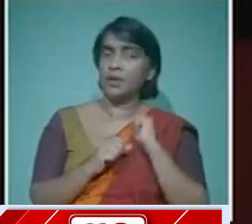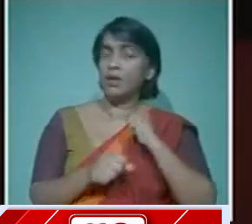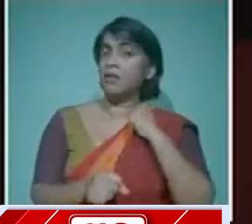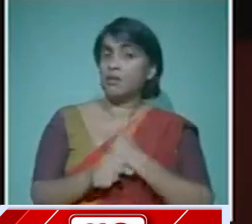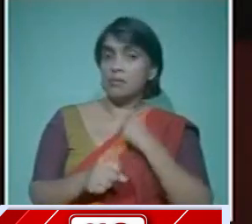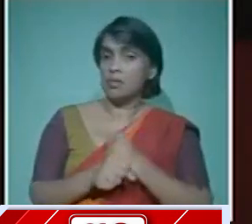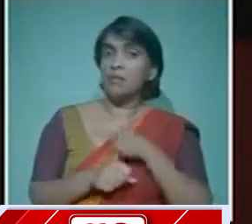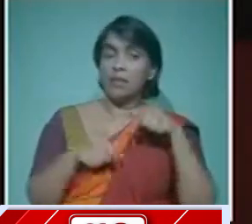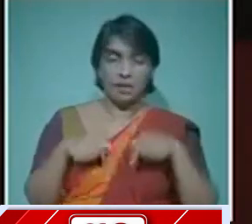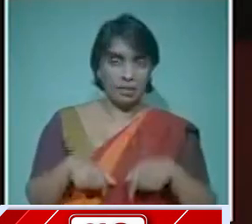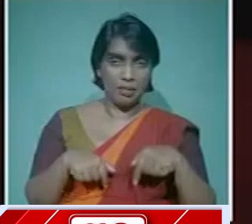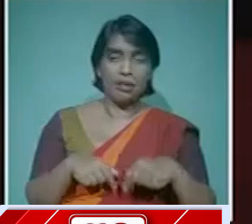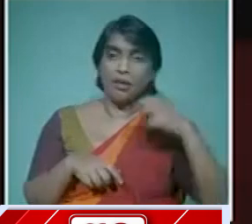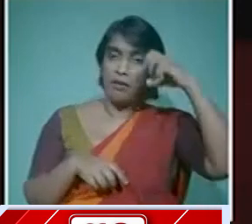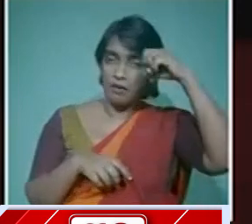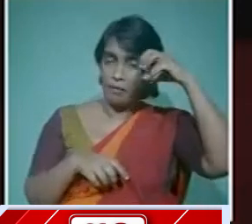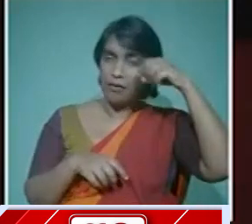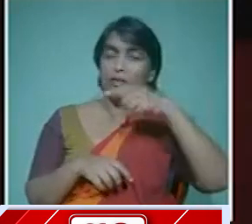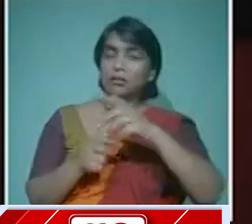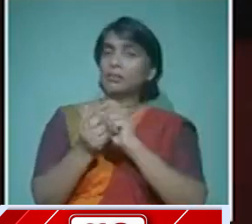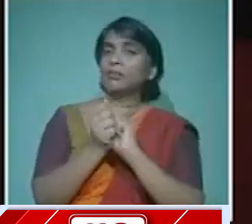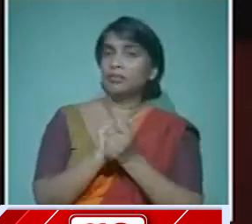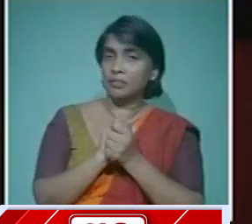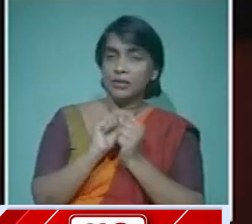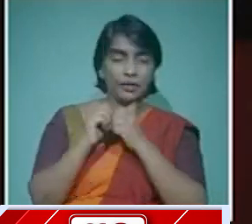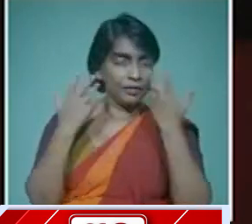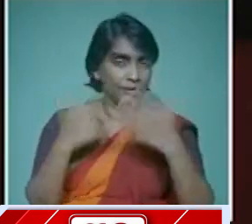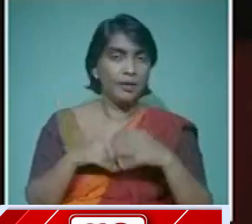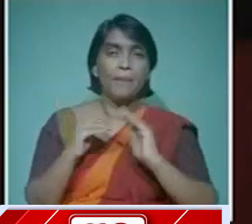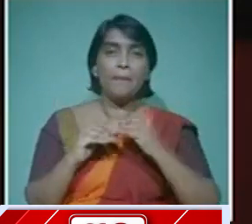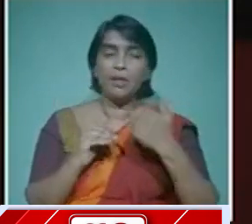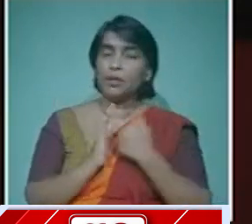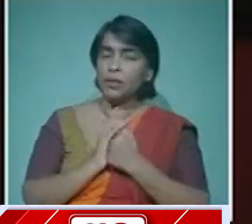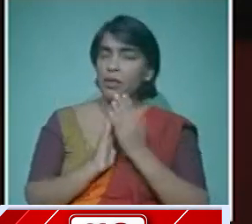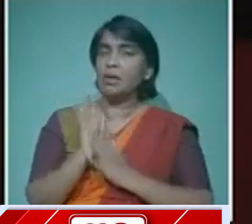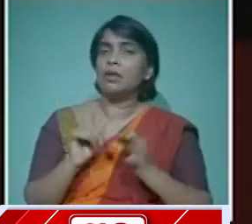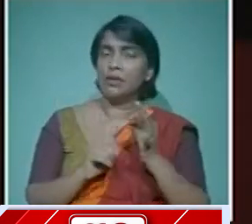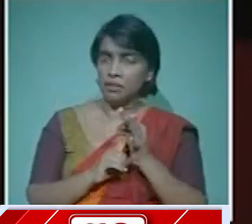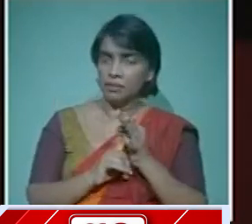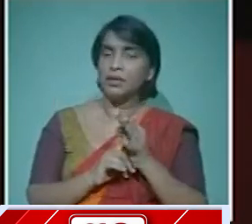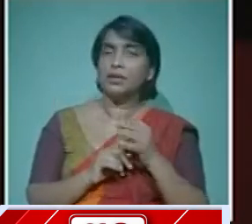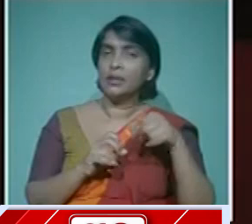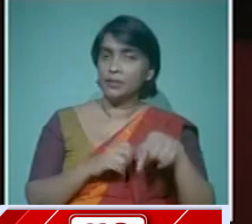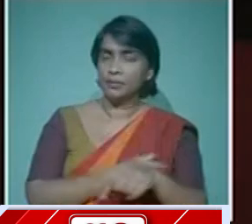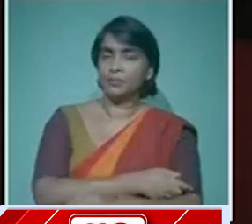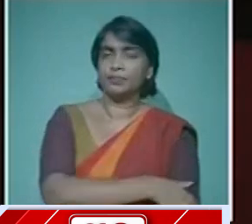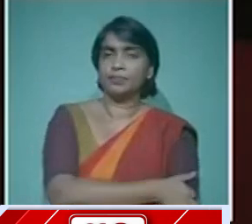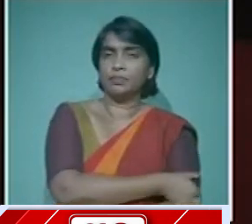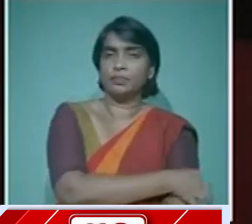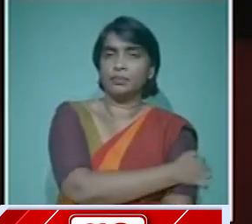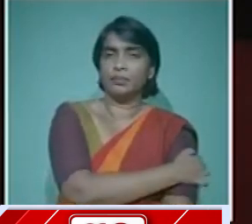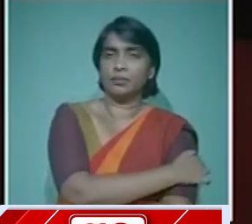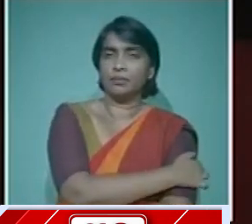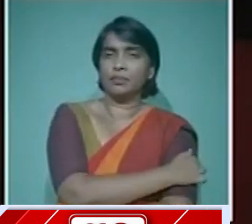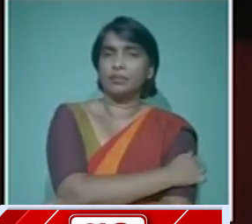රජය දැනටත් මේ විදුලි බල සංශෝධනය කරාට පස්සෙත් ගරු මූලාසනයේ මන්ත්‍රීතුමනි දැන් අපි පහුගිය අගෝස්තු